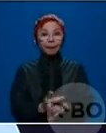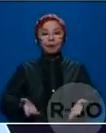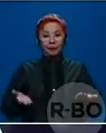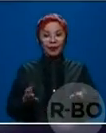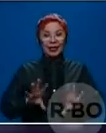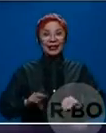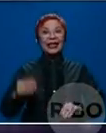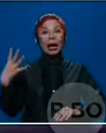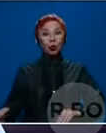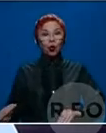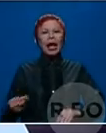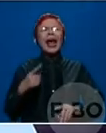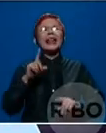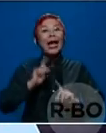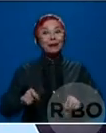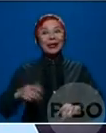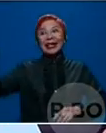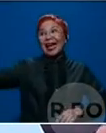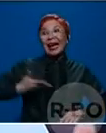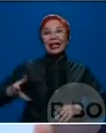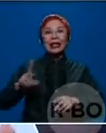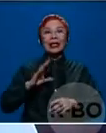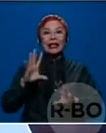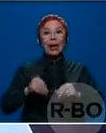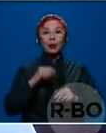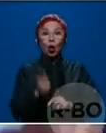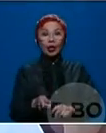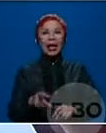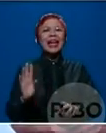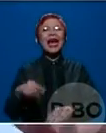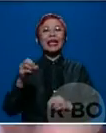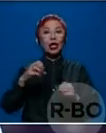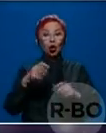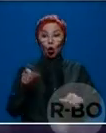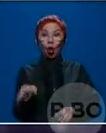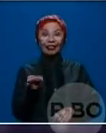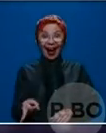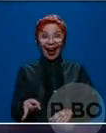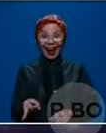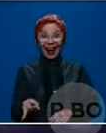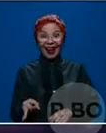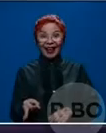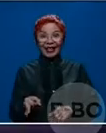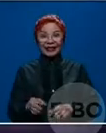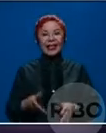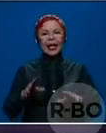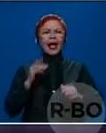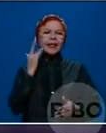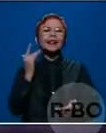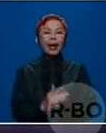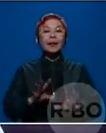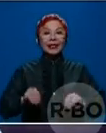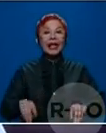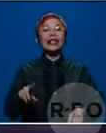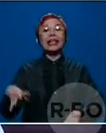tersambung dengan perusahaan-perusahaan besar dengan begitu ada sambungan antara home industry dengan large scale industry